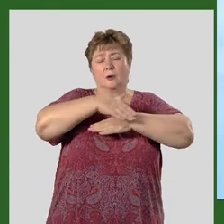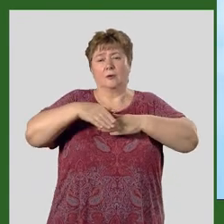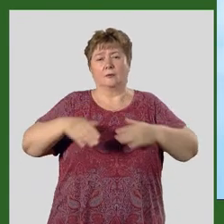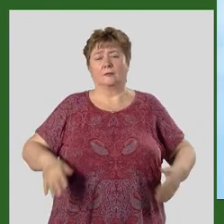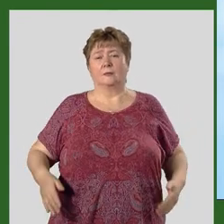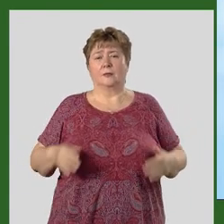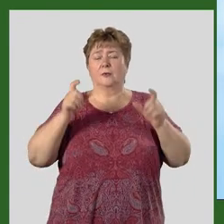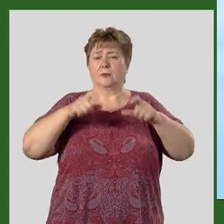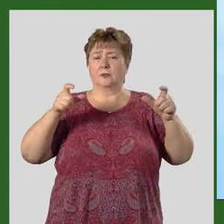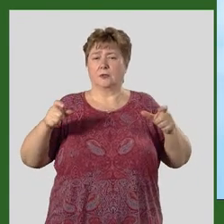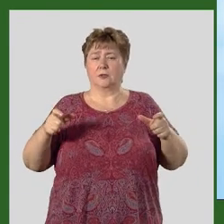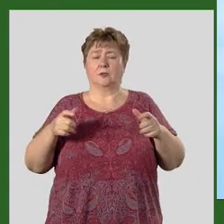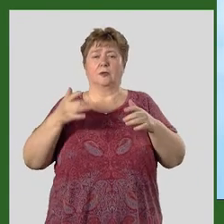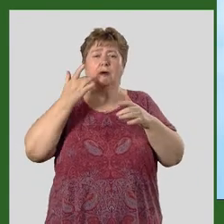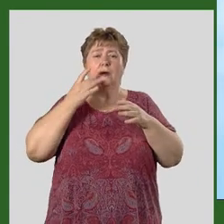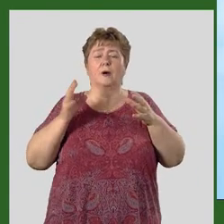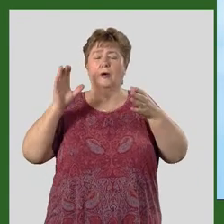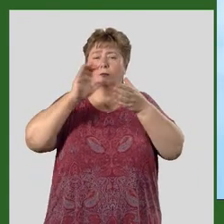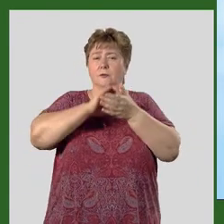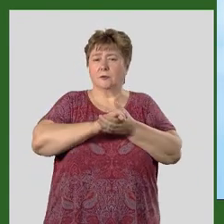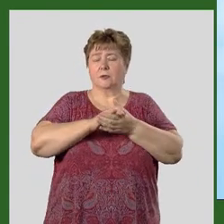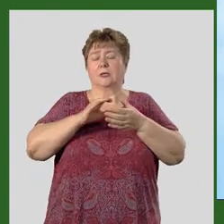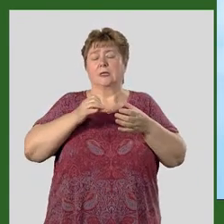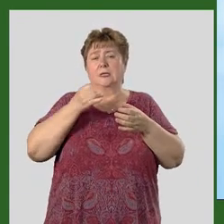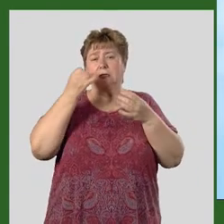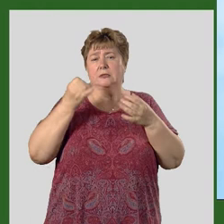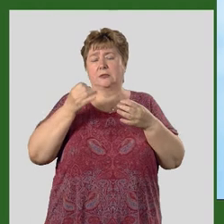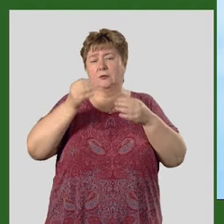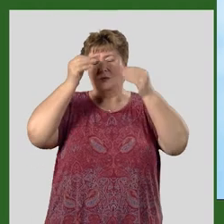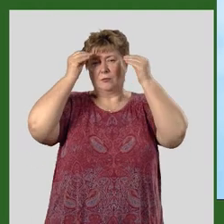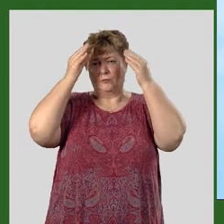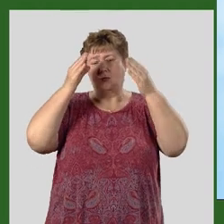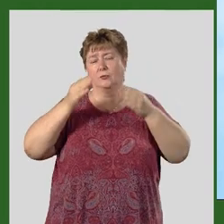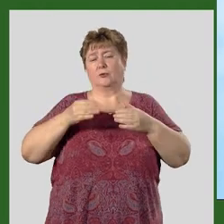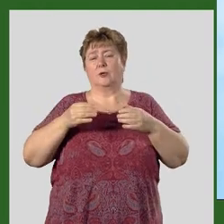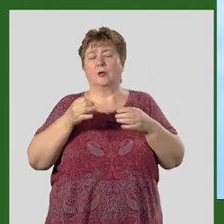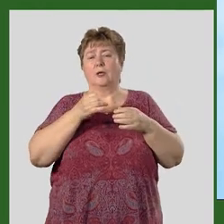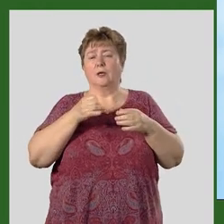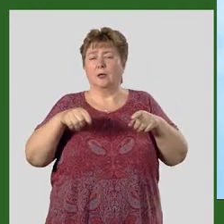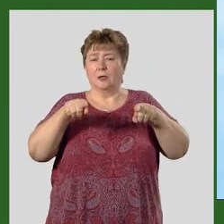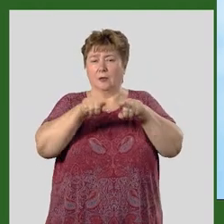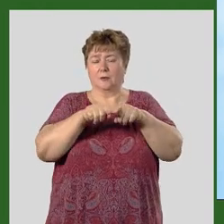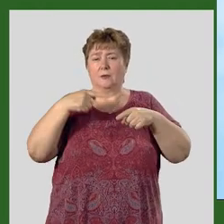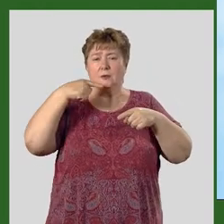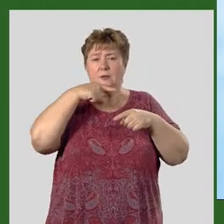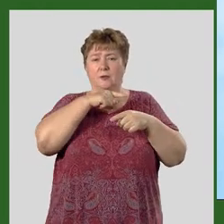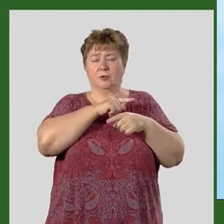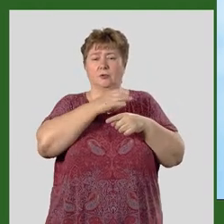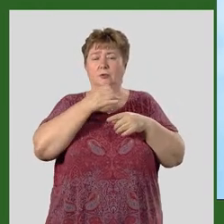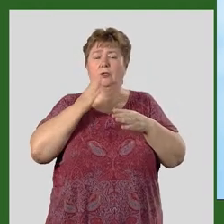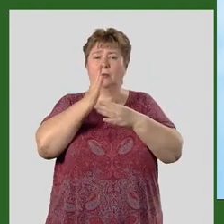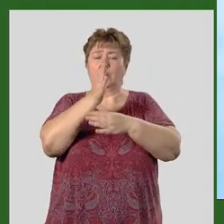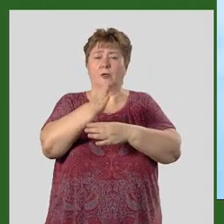границами, населением, которое объединилось исторически и культурно, а также имеет экономическую